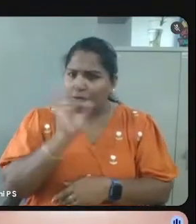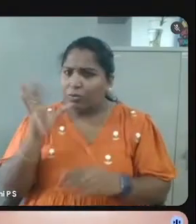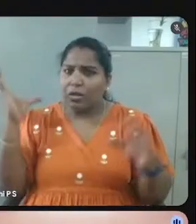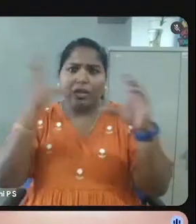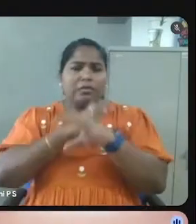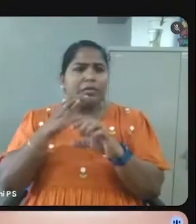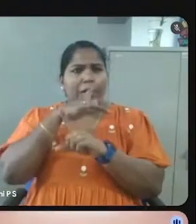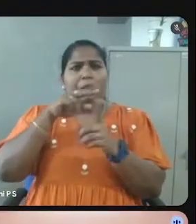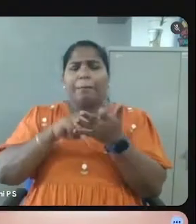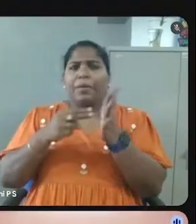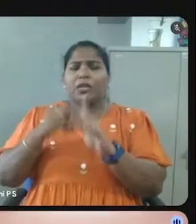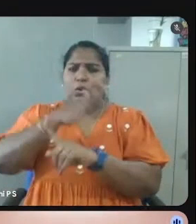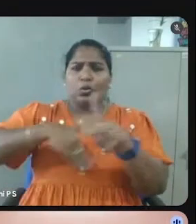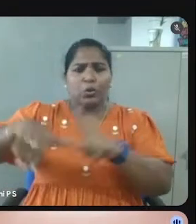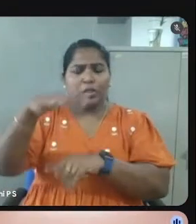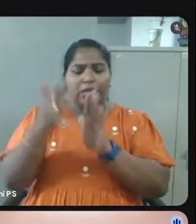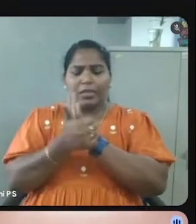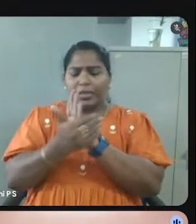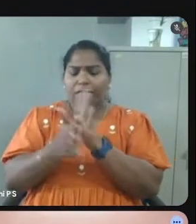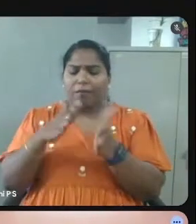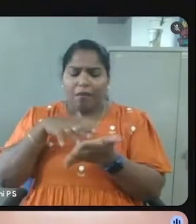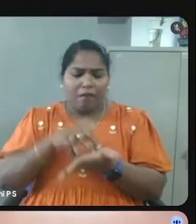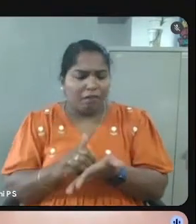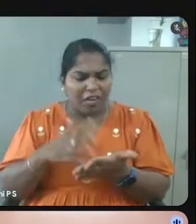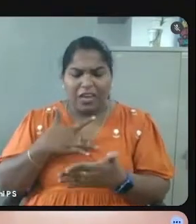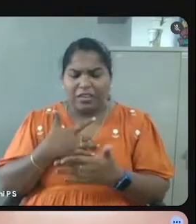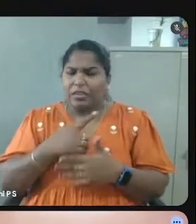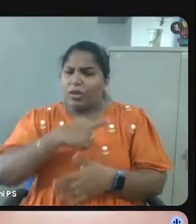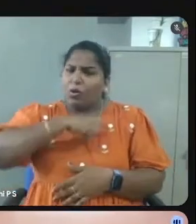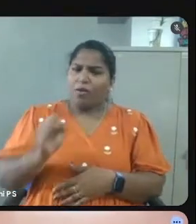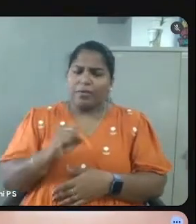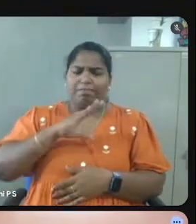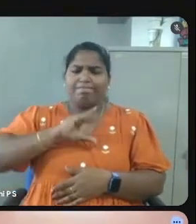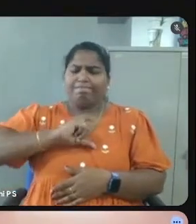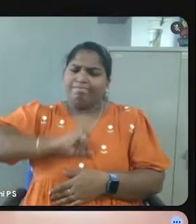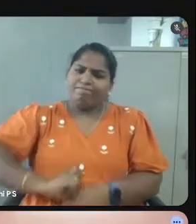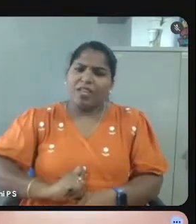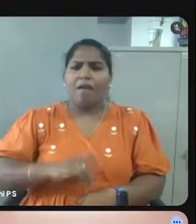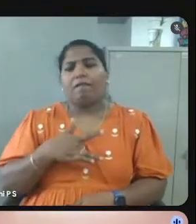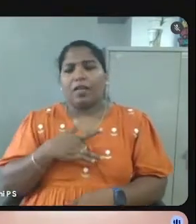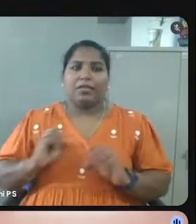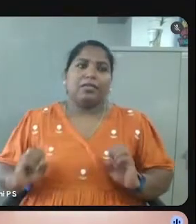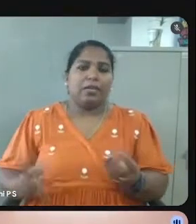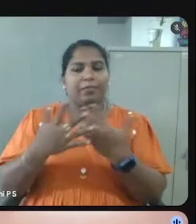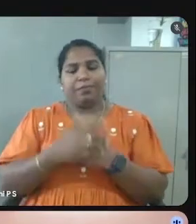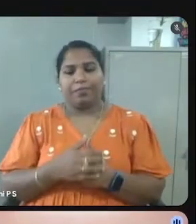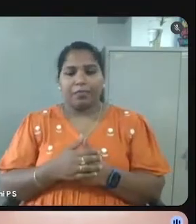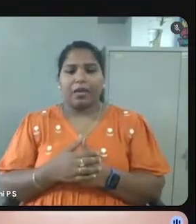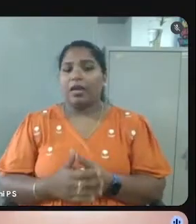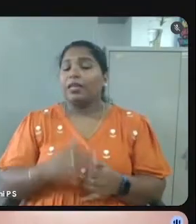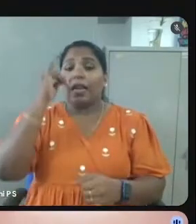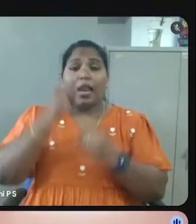സ്കിൽസ് ഇല്ലാത്ത കാര്യമും പിന്നെ കോൺഫിഡൻസ് ഇല്ലാത്ത കാര്യമും ഈ സ്റ്റേജിൽ ഉണ്ടാവും. ലാസ്റ്റ് സ്റ്റേജ്